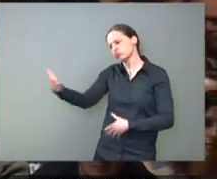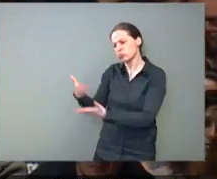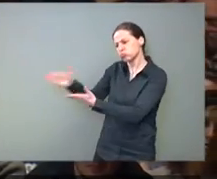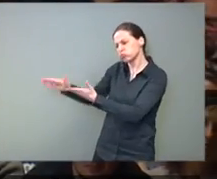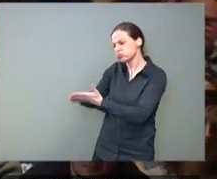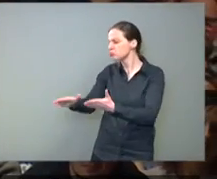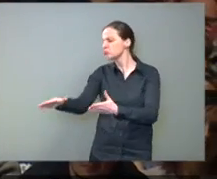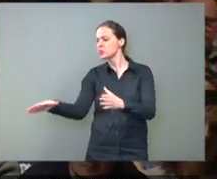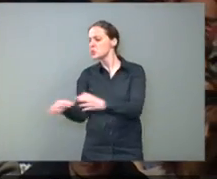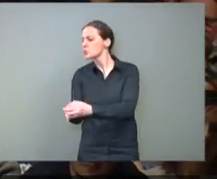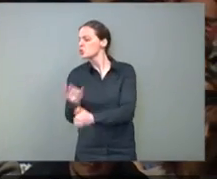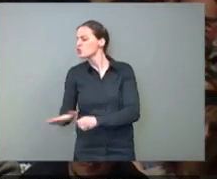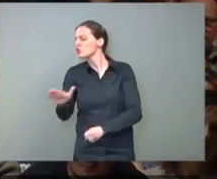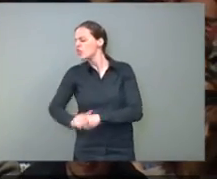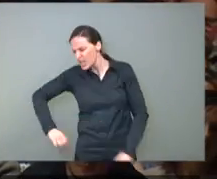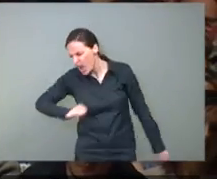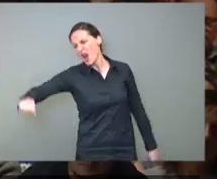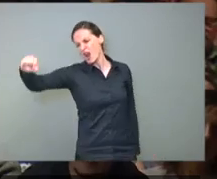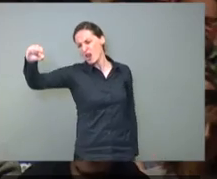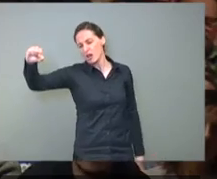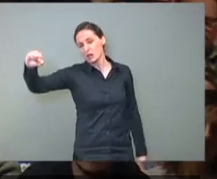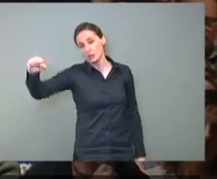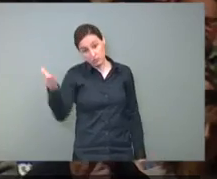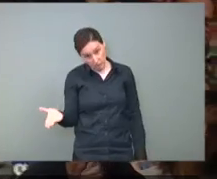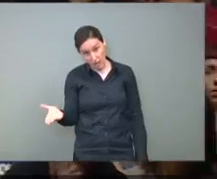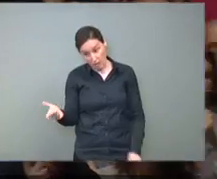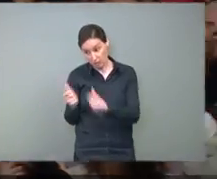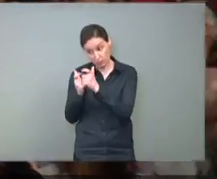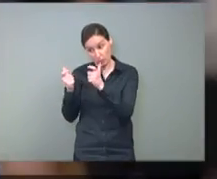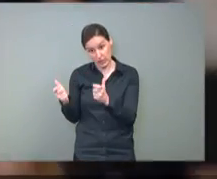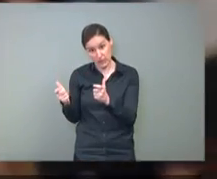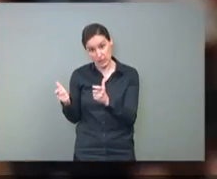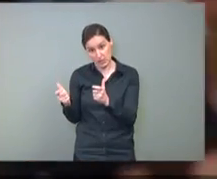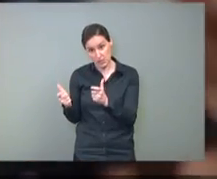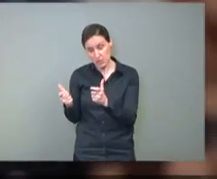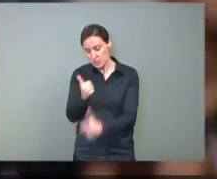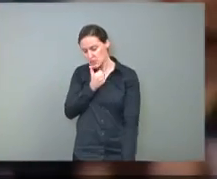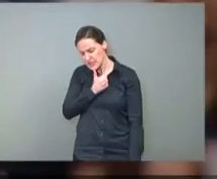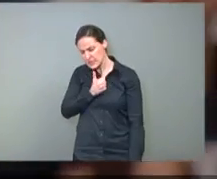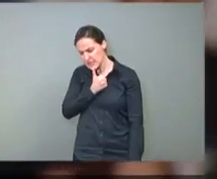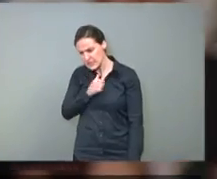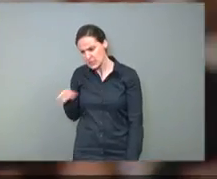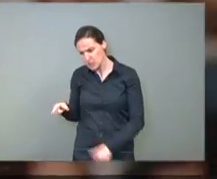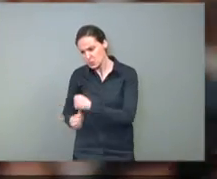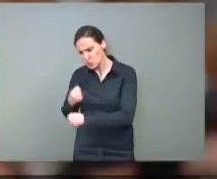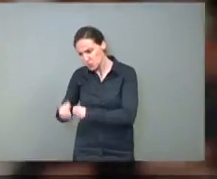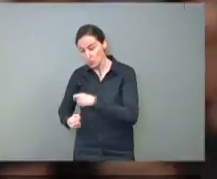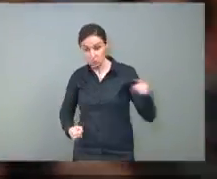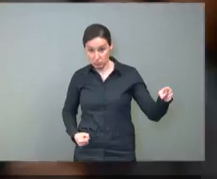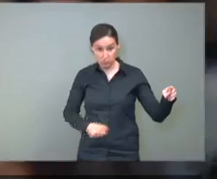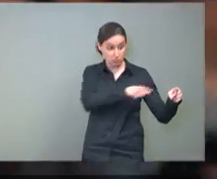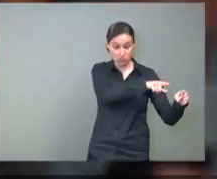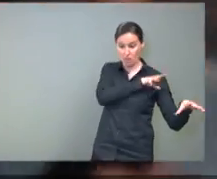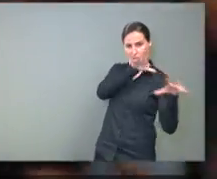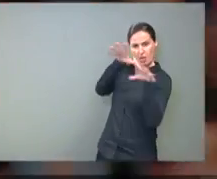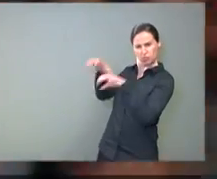aller. Et ces sociétés arrivent, s'emparent d'une activité, encore cela on les